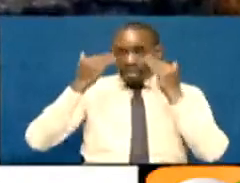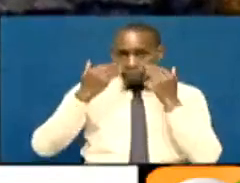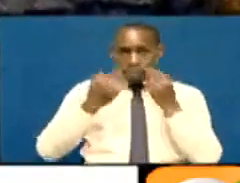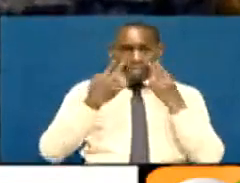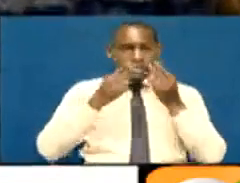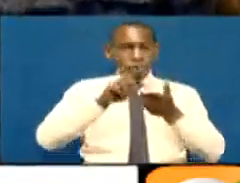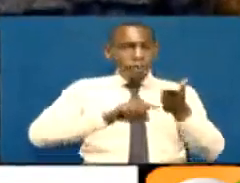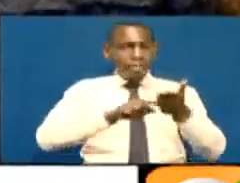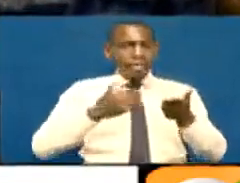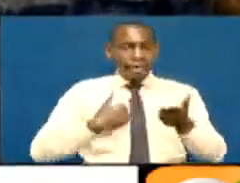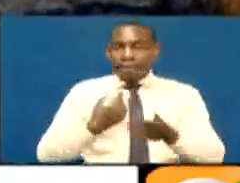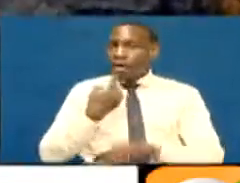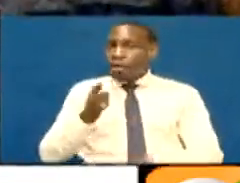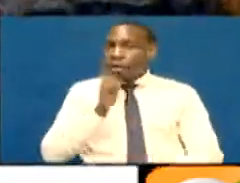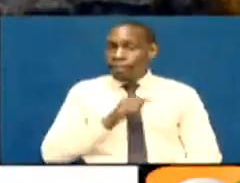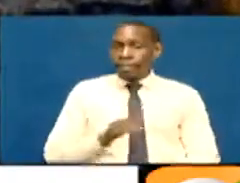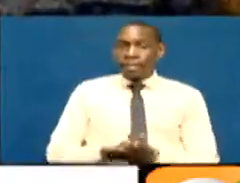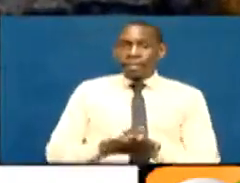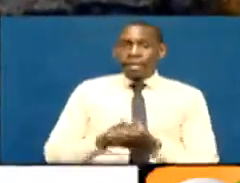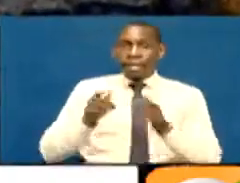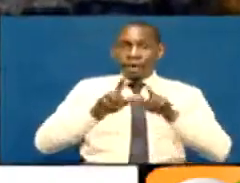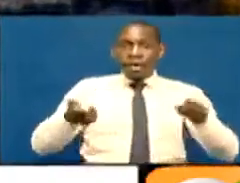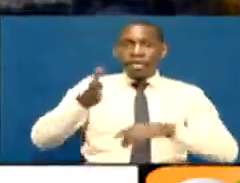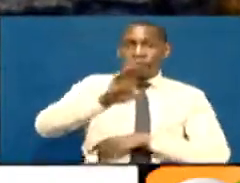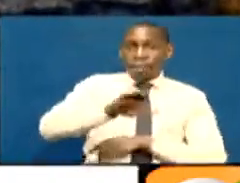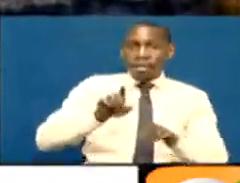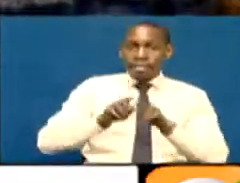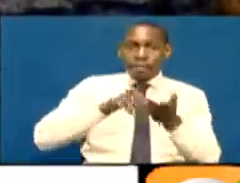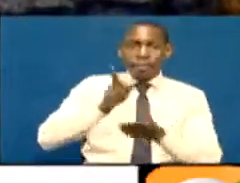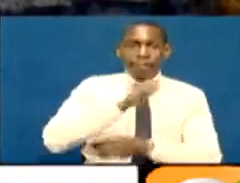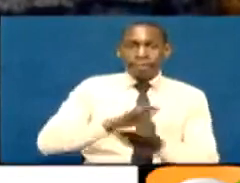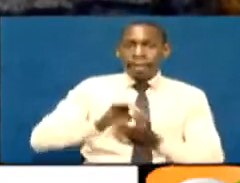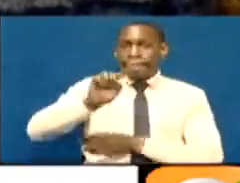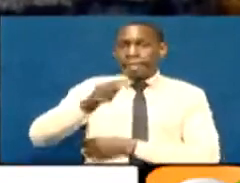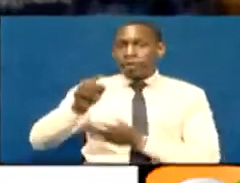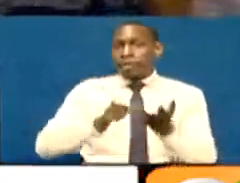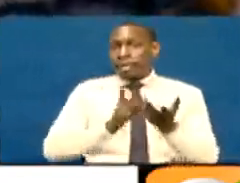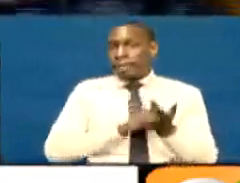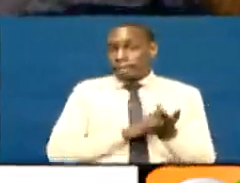na hatia, akaambiwa rudisha shamba ya muteshi na umulipe milioni ngapi.